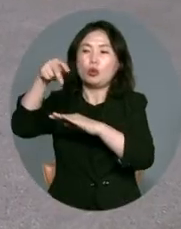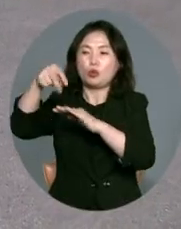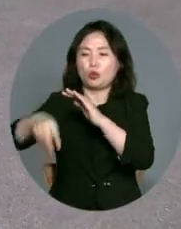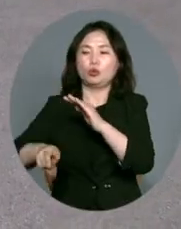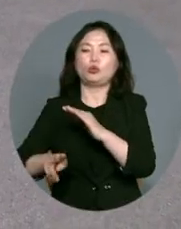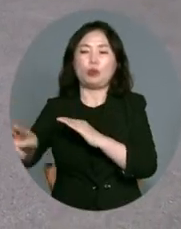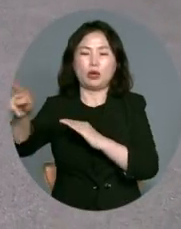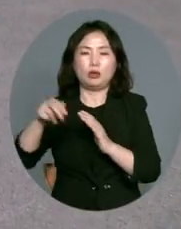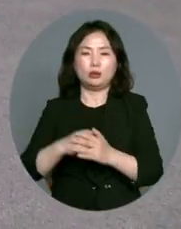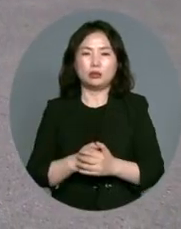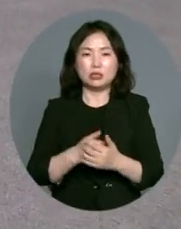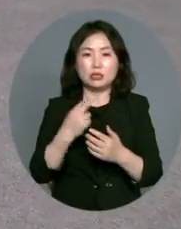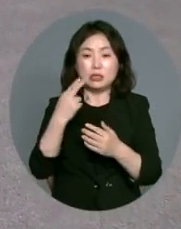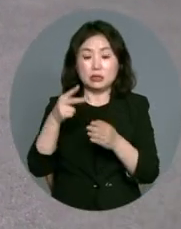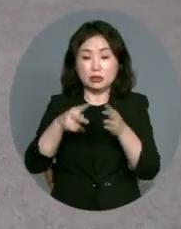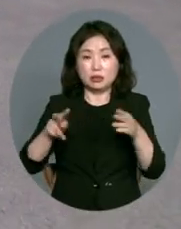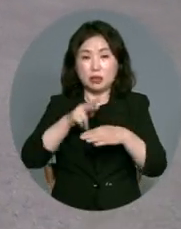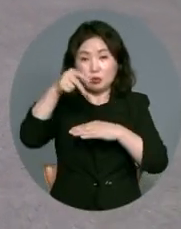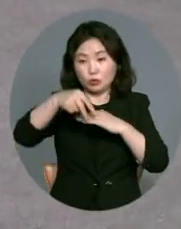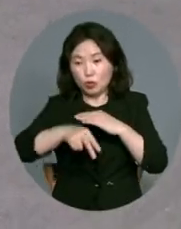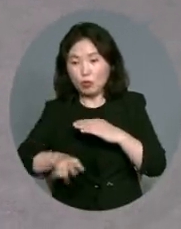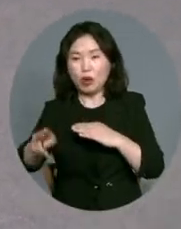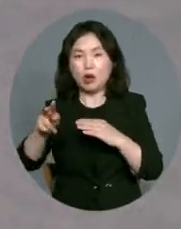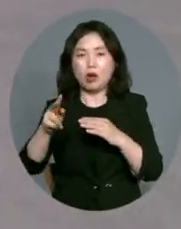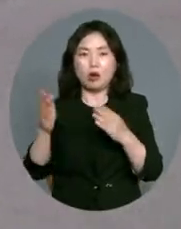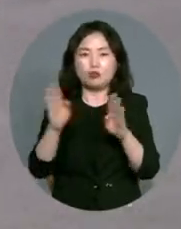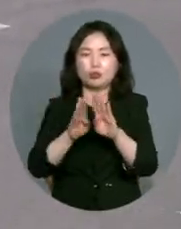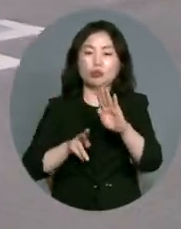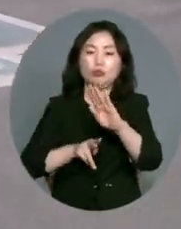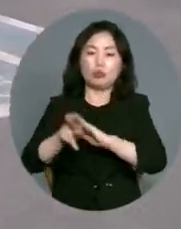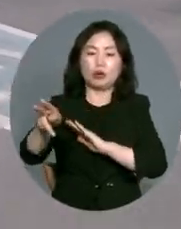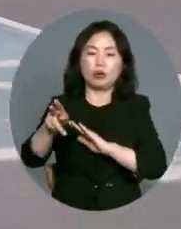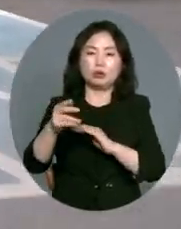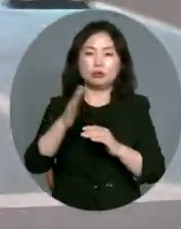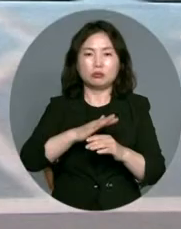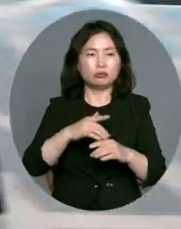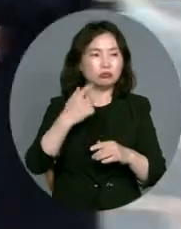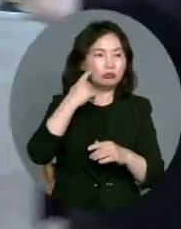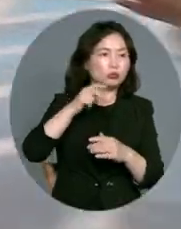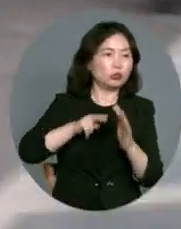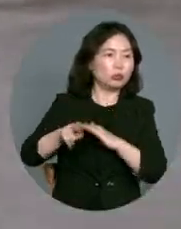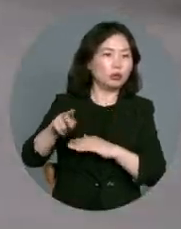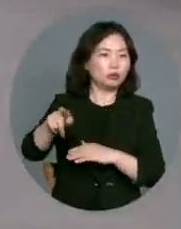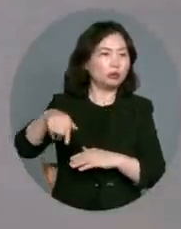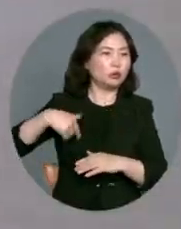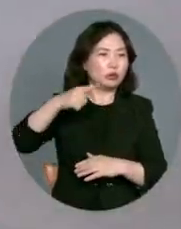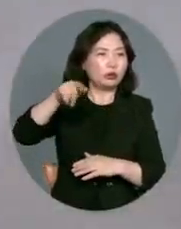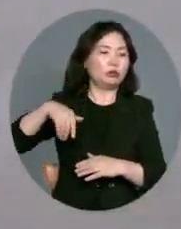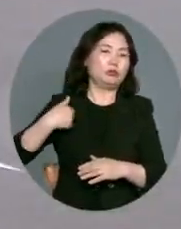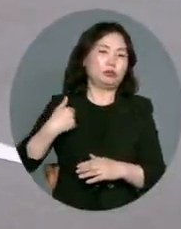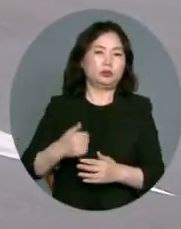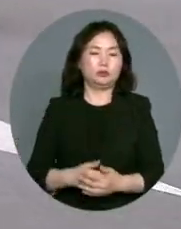7 씨는 2층 창문을 통해 빠져나와 전문으로 달았는데 아무도 알아차리지 못했습니다